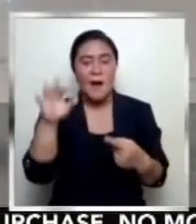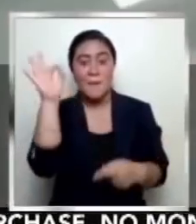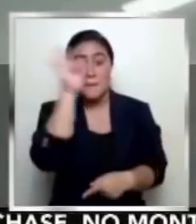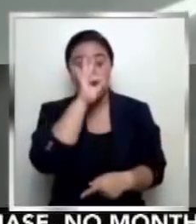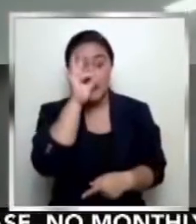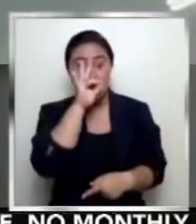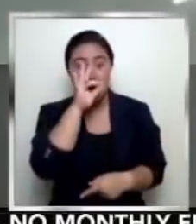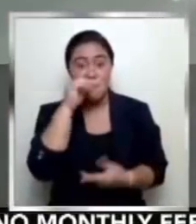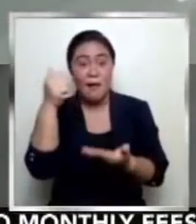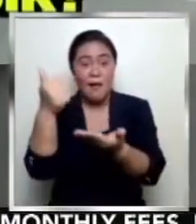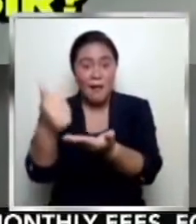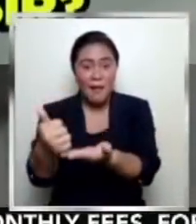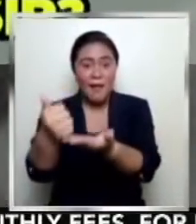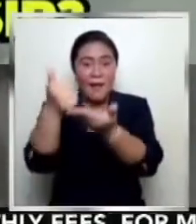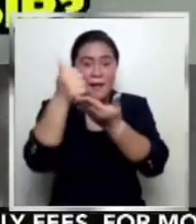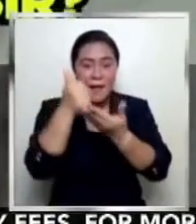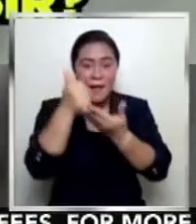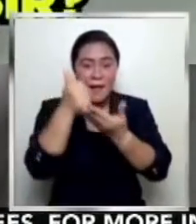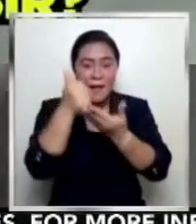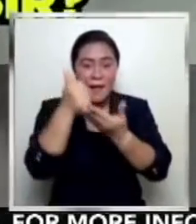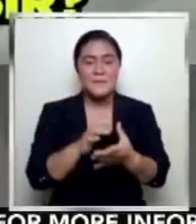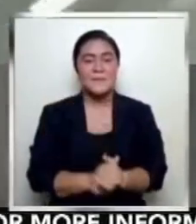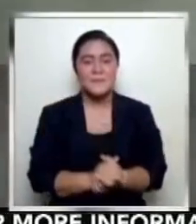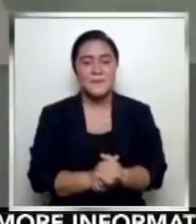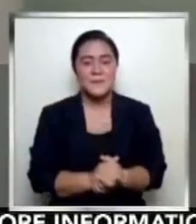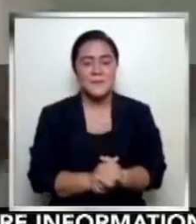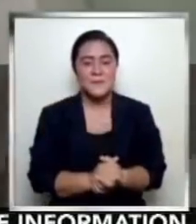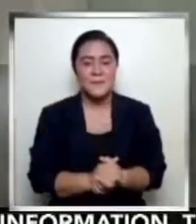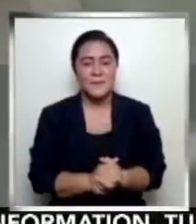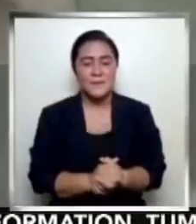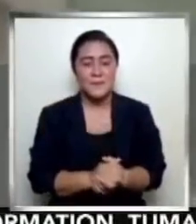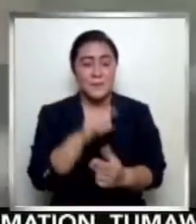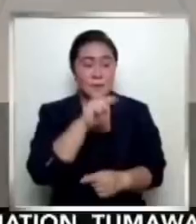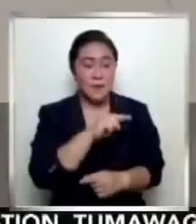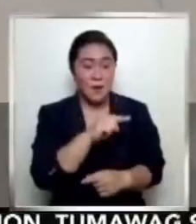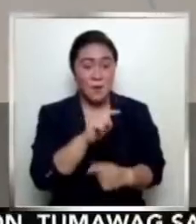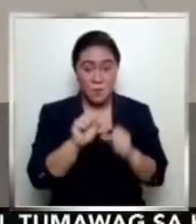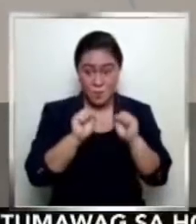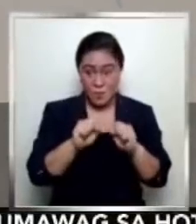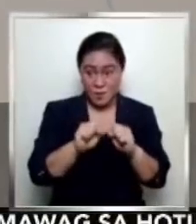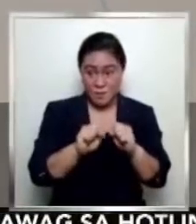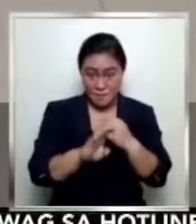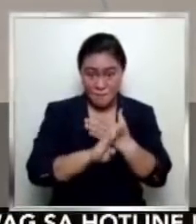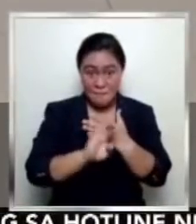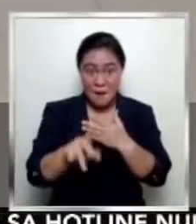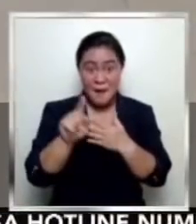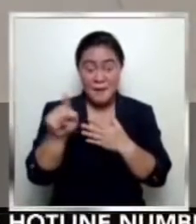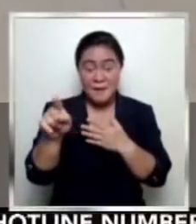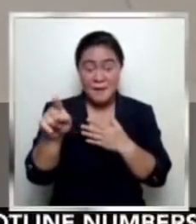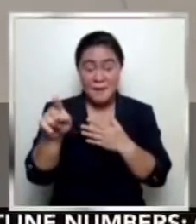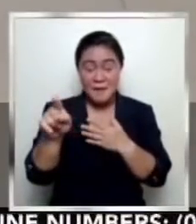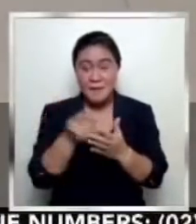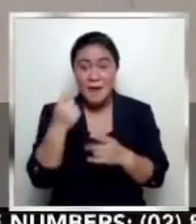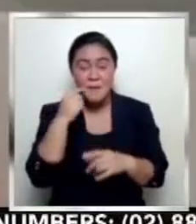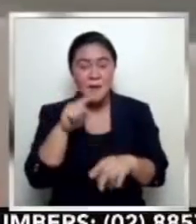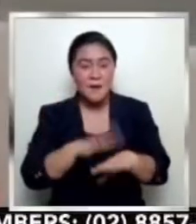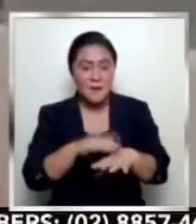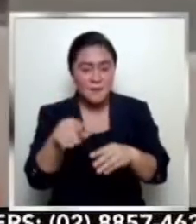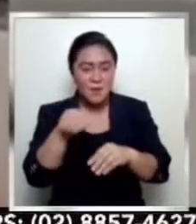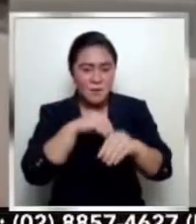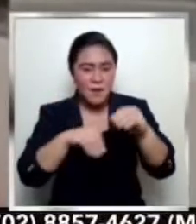kanya. Ikaw na mag-ano sir, mag-trade nito sir. Hindi nga. Ito na kukuha. Para matapos para makauwi